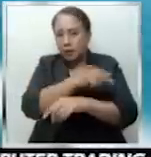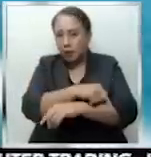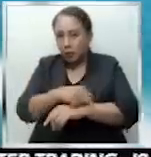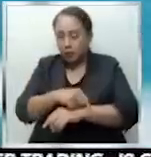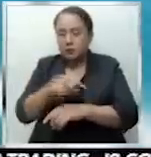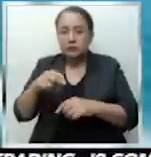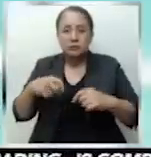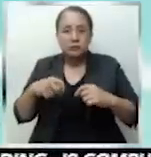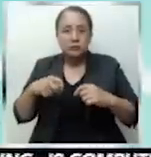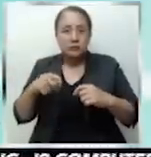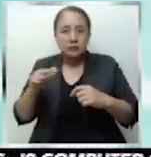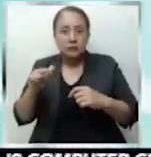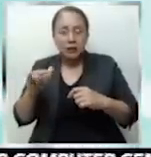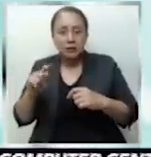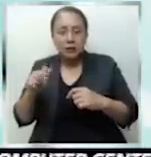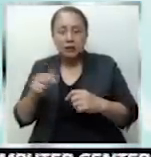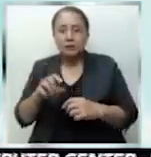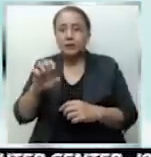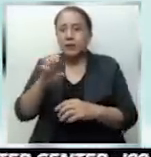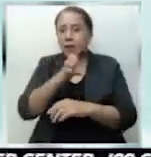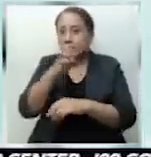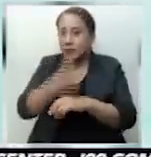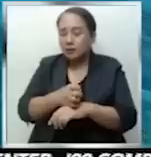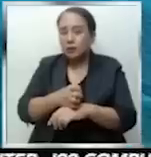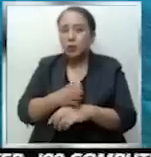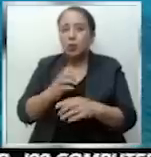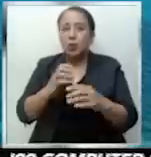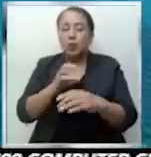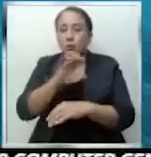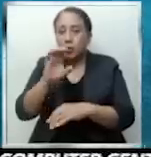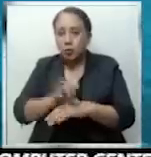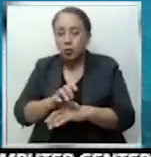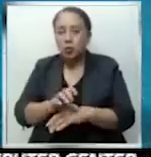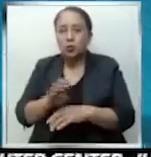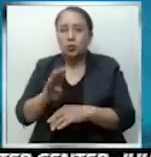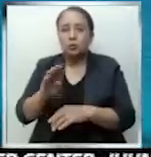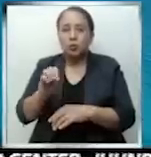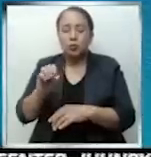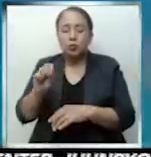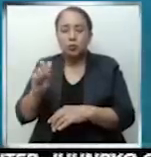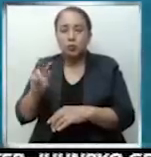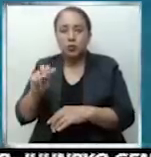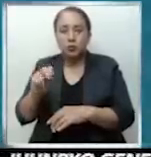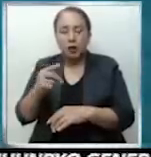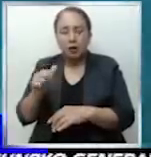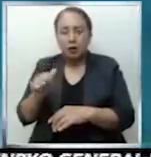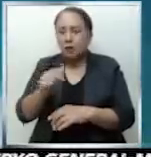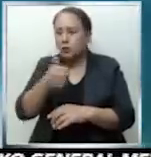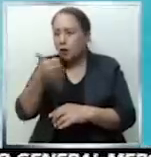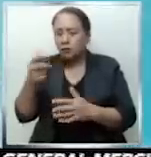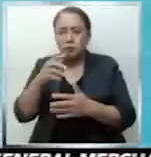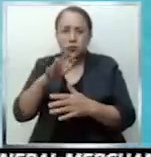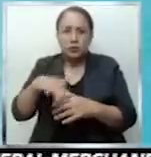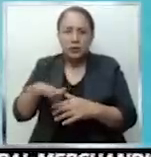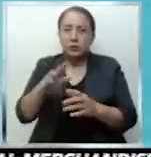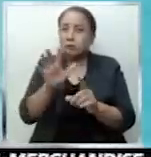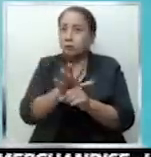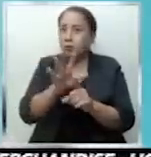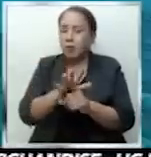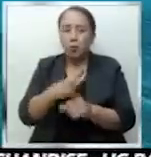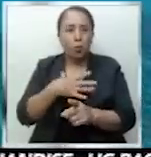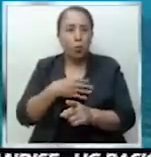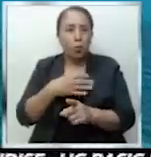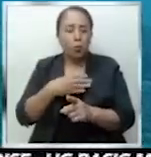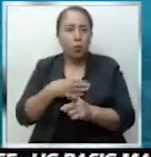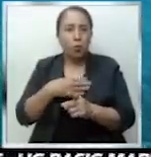nandyan rin ang El Nido, Coron, Busuanga at Linapakan, mga lugar na kilala sa white sand